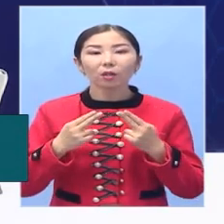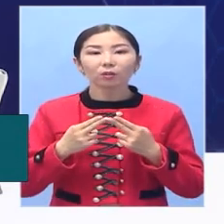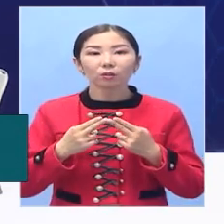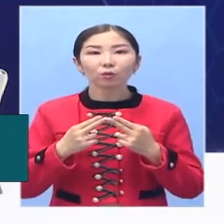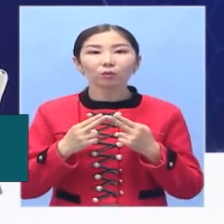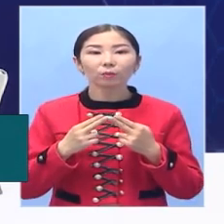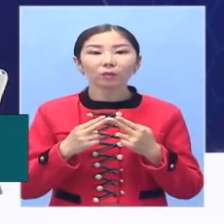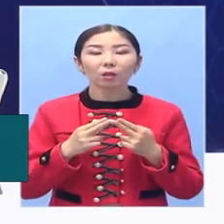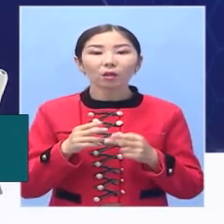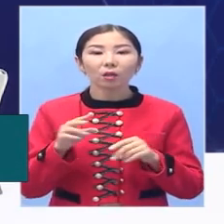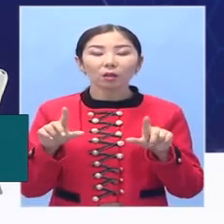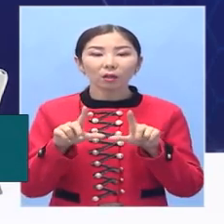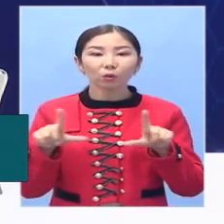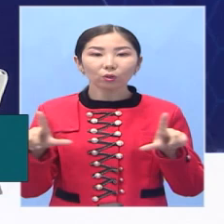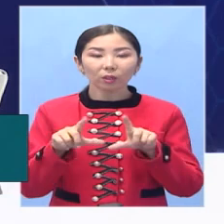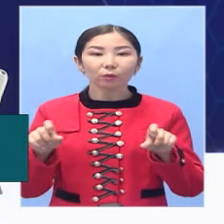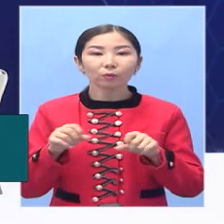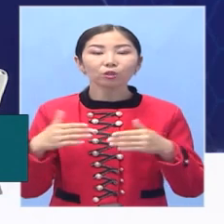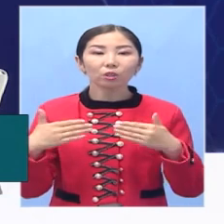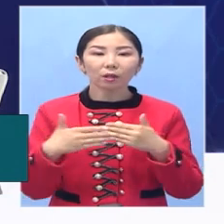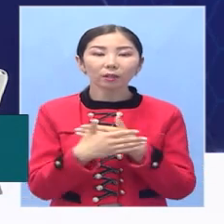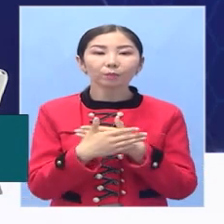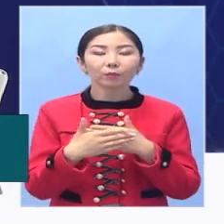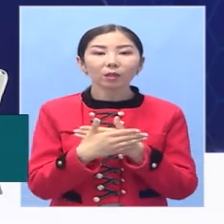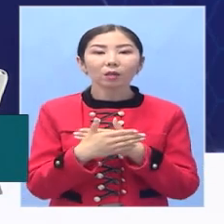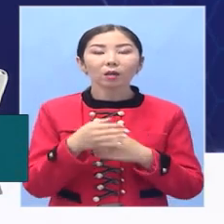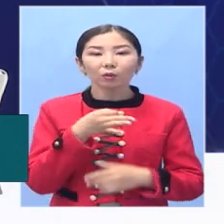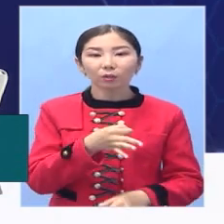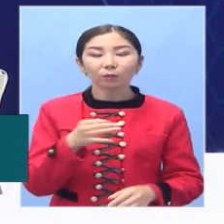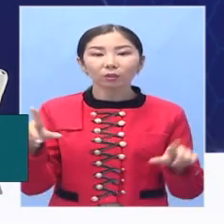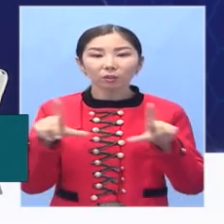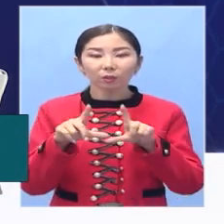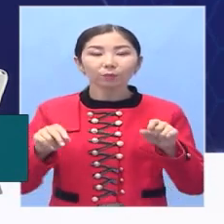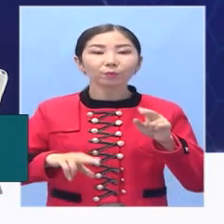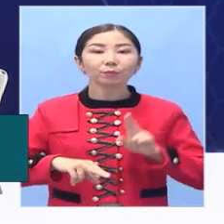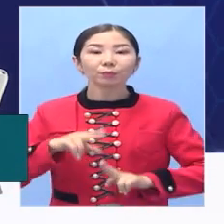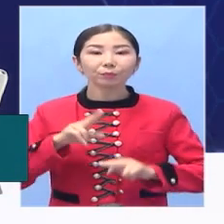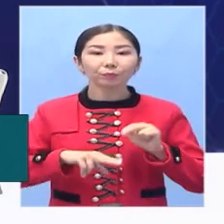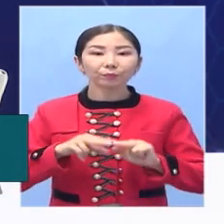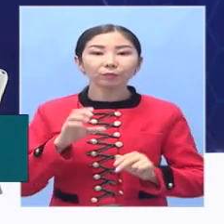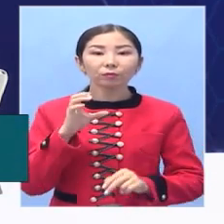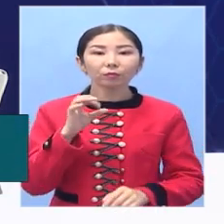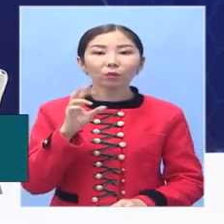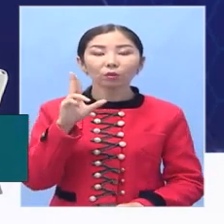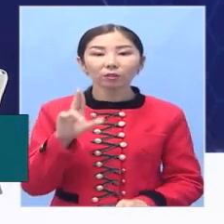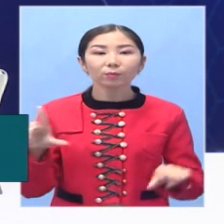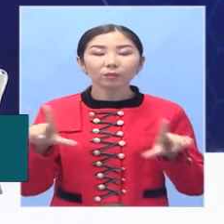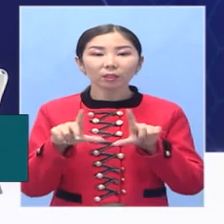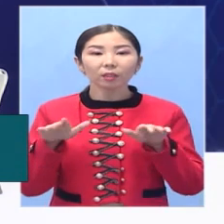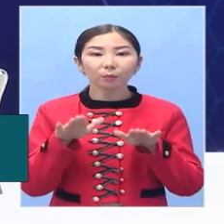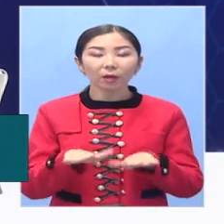ғой, ауруханалар салынып жатыр, жаңа ықшам аудандар пайда болып жатыр, мектептер салынып жатыр, әлеуметтік нысандар бар деген